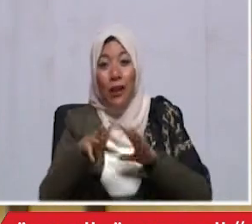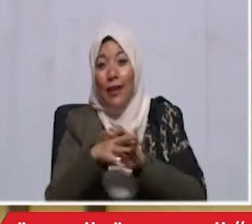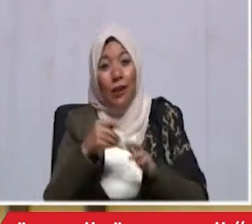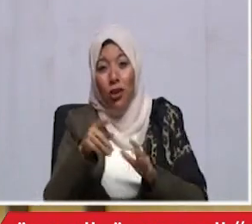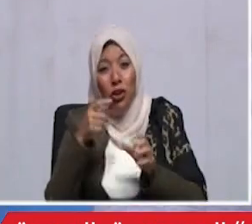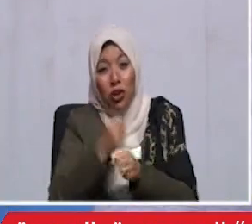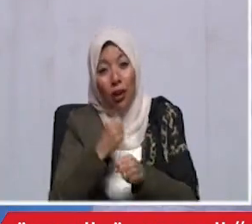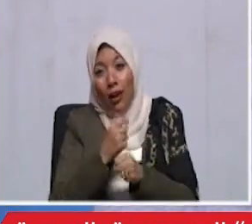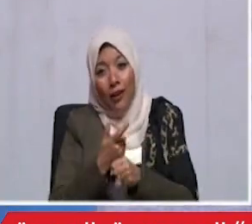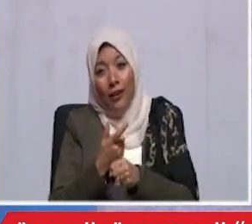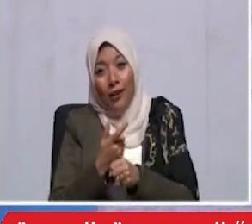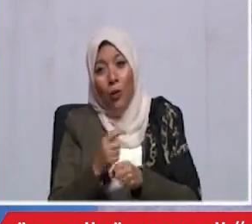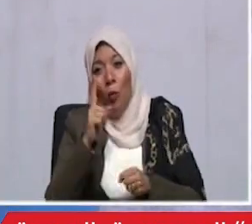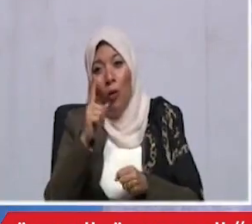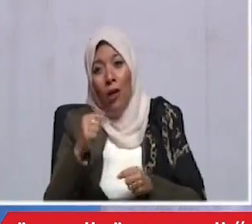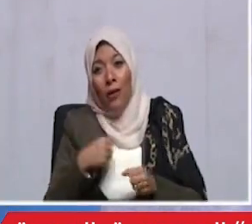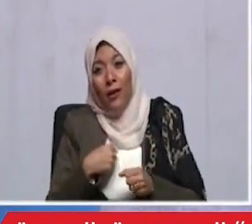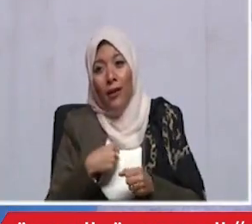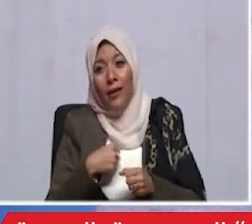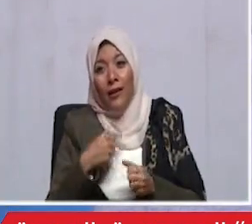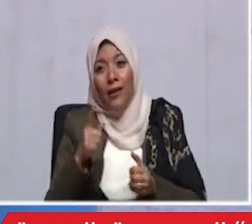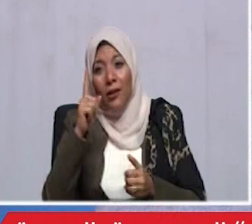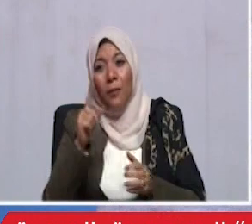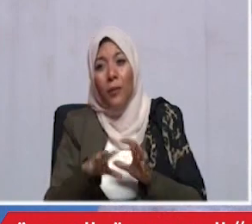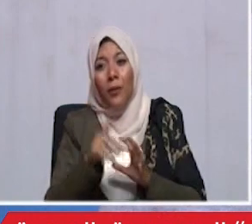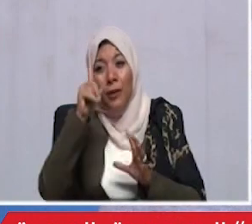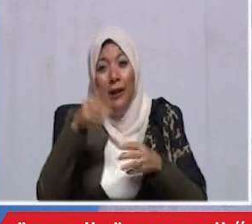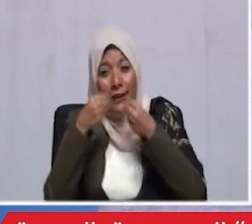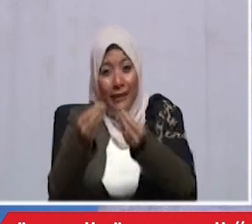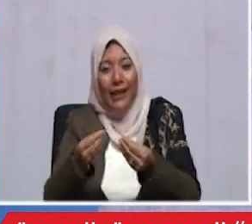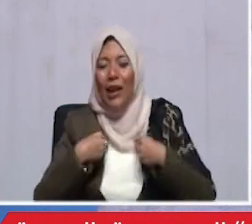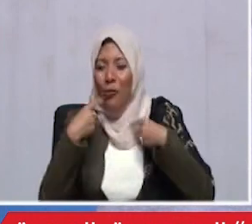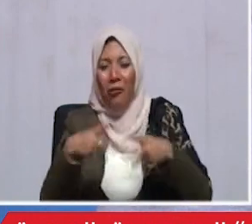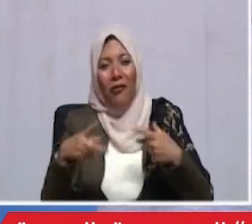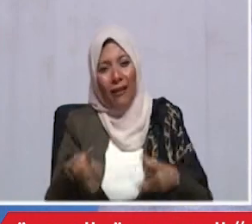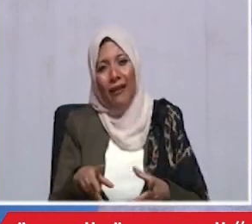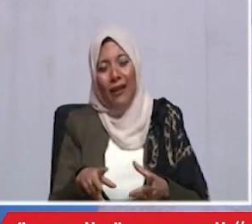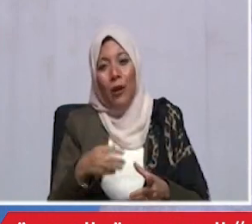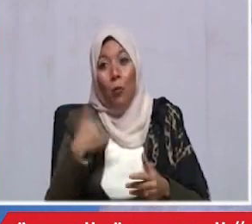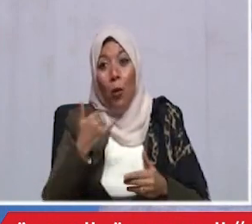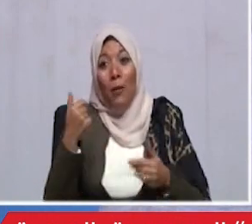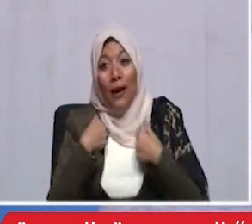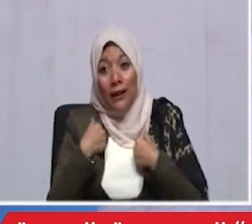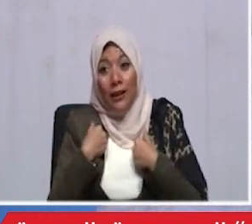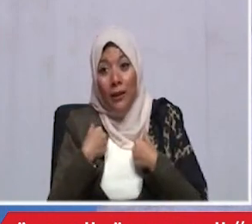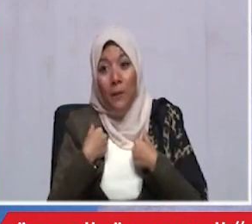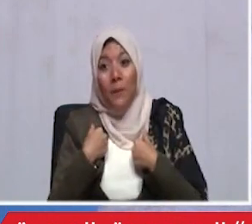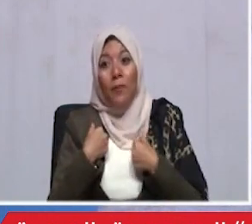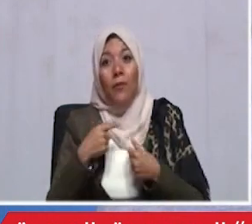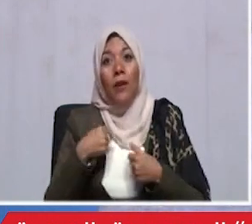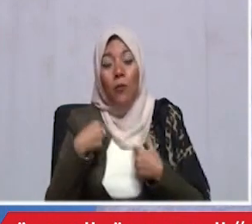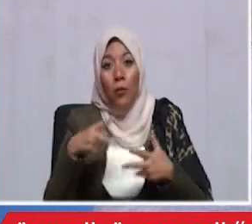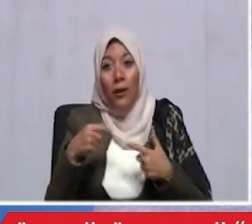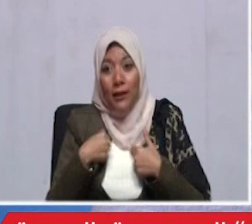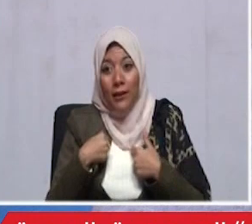ايه؟ والله بقى على حسب اللي يبعته ربنا، بس أنا أهم حاجة عندي يعني